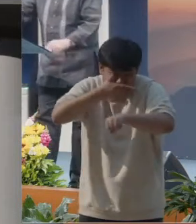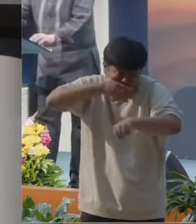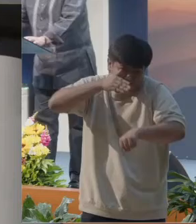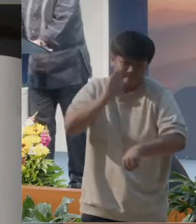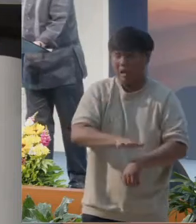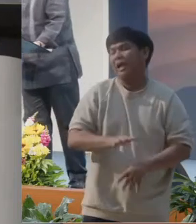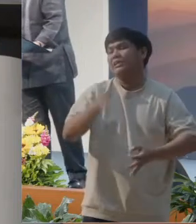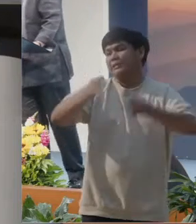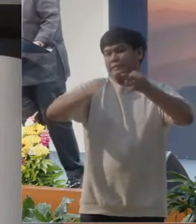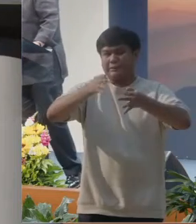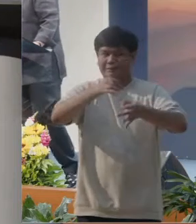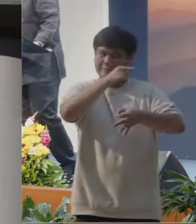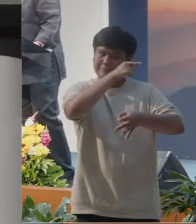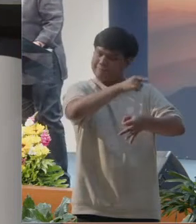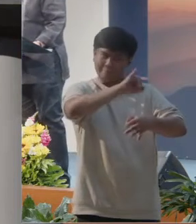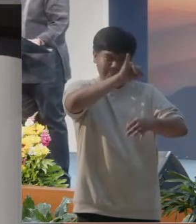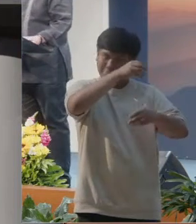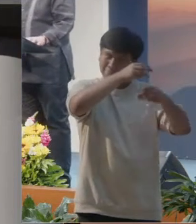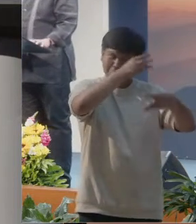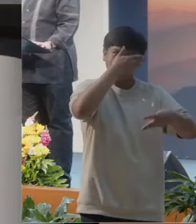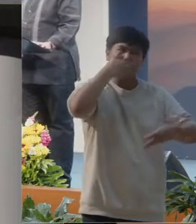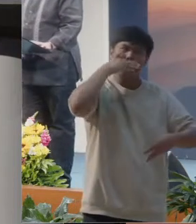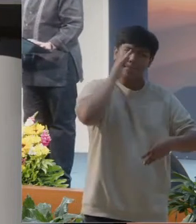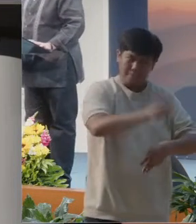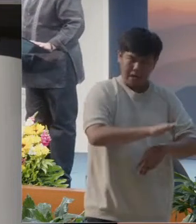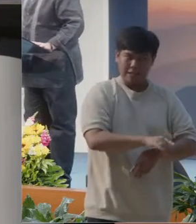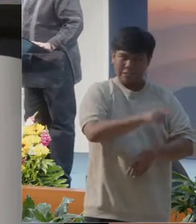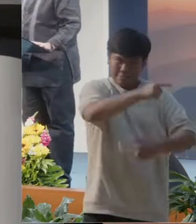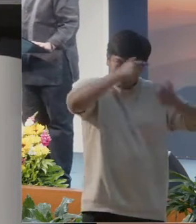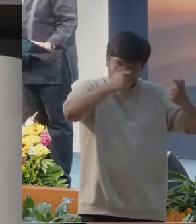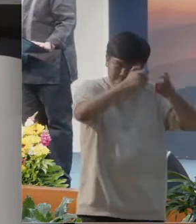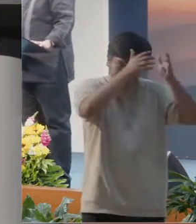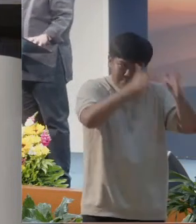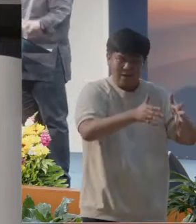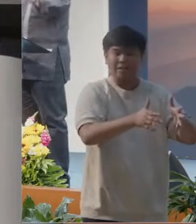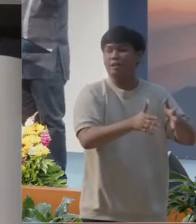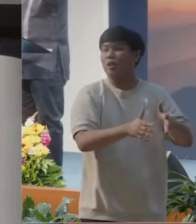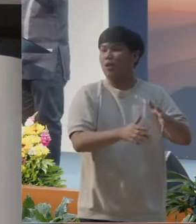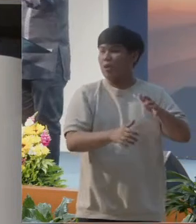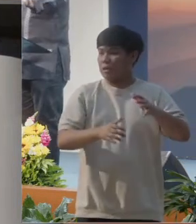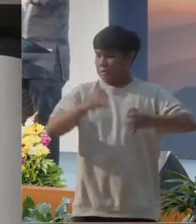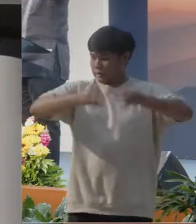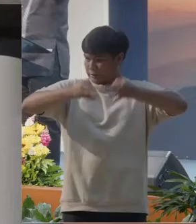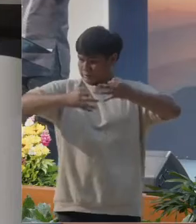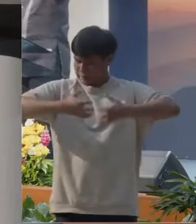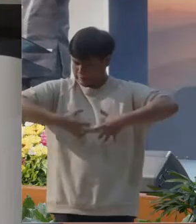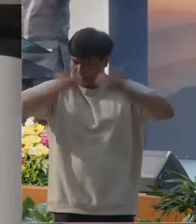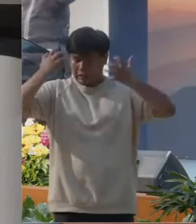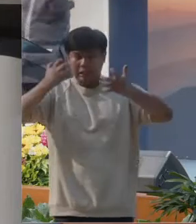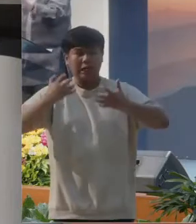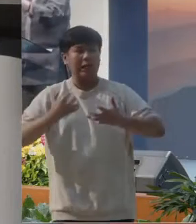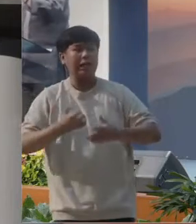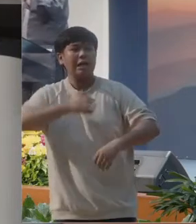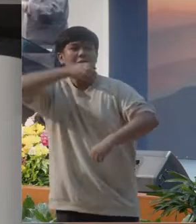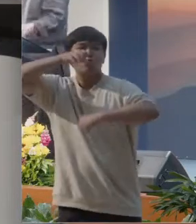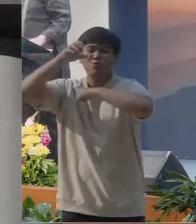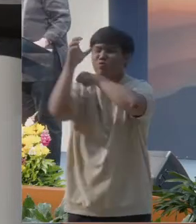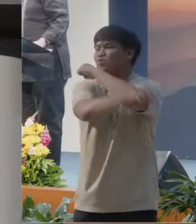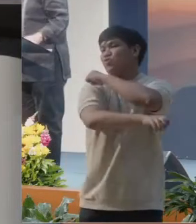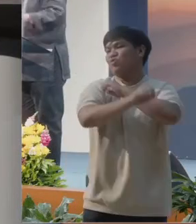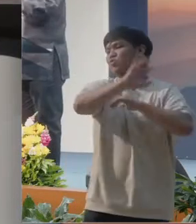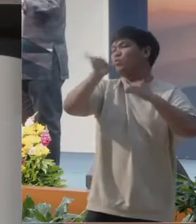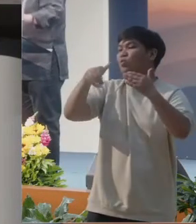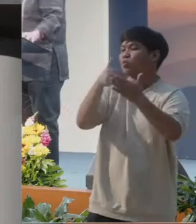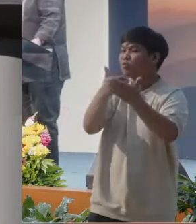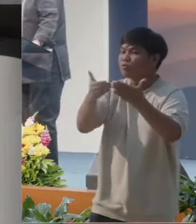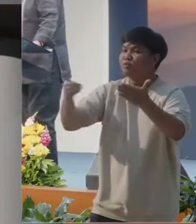ang Jericho. Hinusgahan po niya sapagkat sila'y makasalanan. At sa kanyang paghuhusga, isinumpa niya